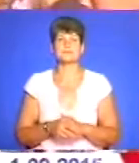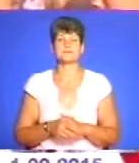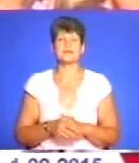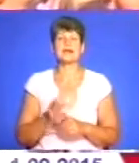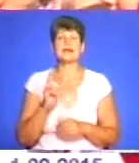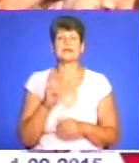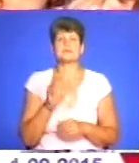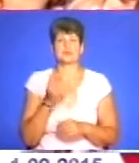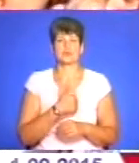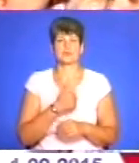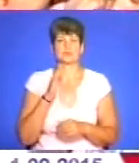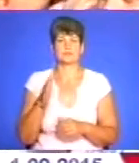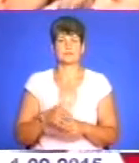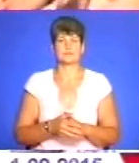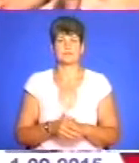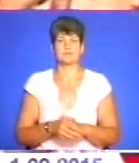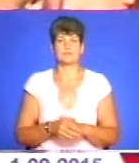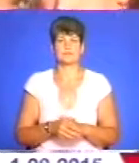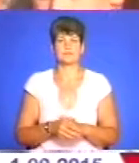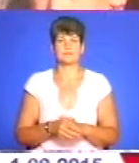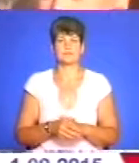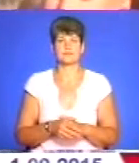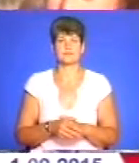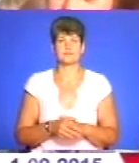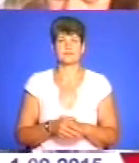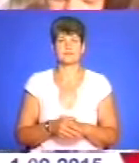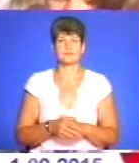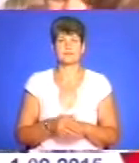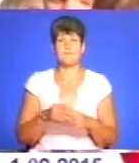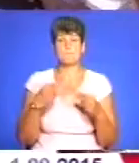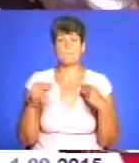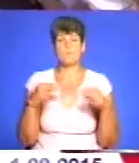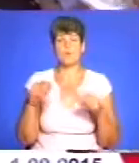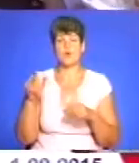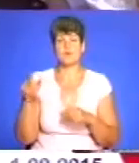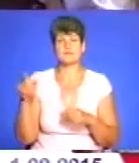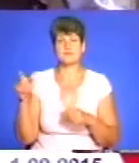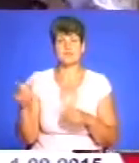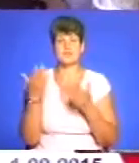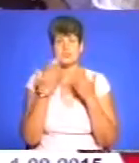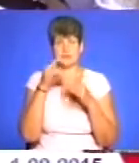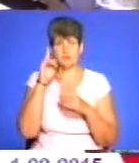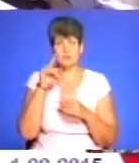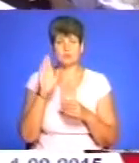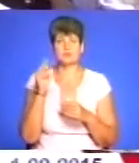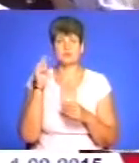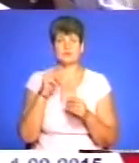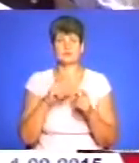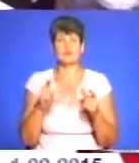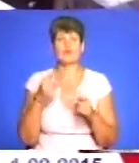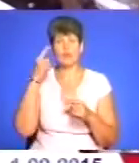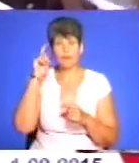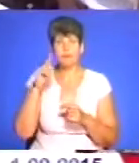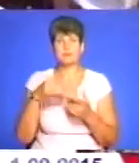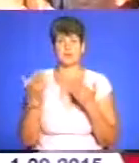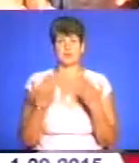ким хочеш стати? Людяності, порядності, відповідального ставлення до слова. Читати вмієш чи будеш вчитися в школі? Вмію